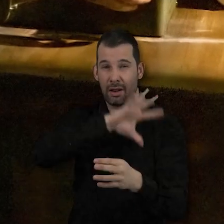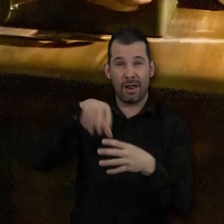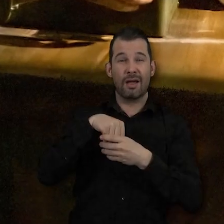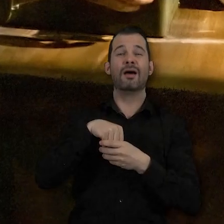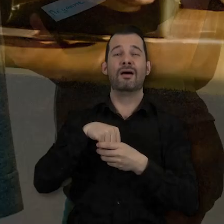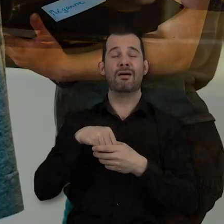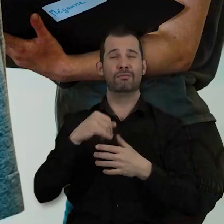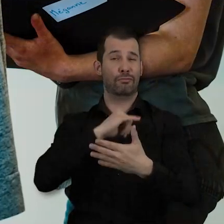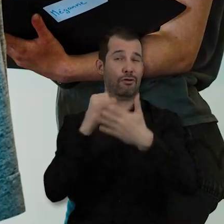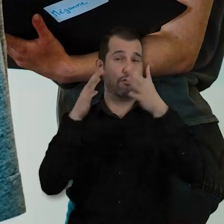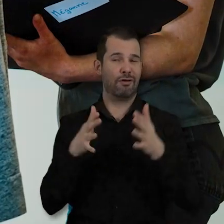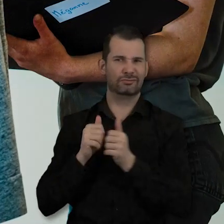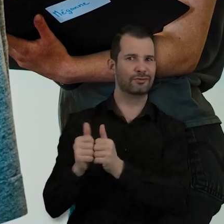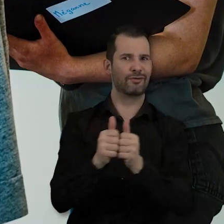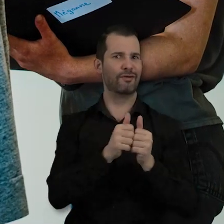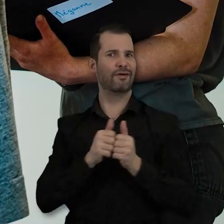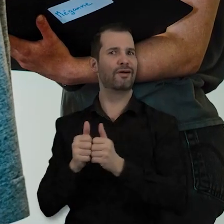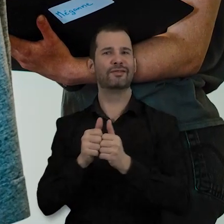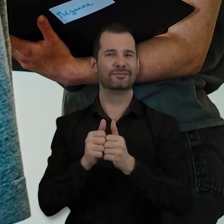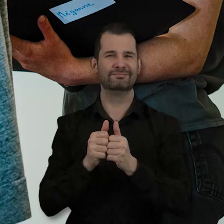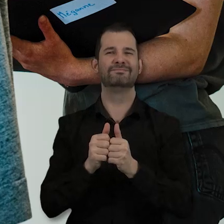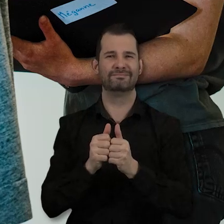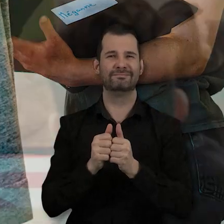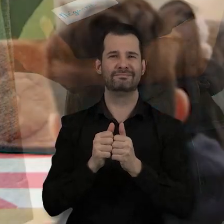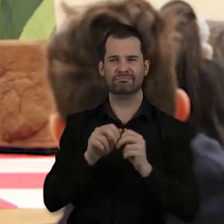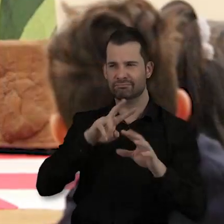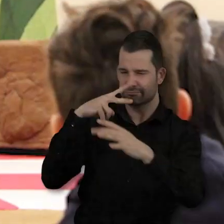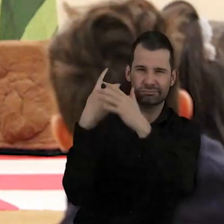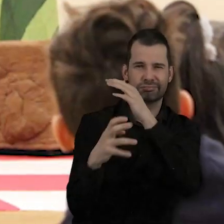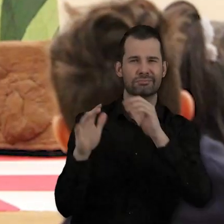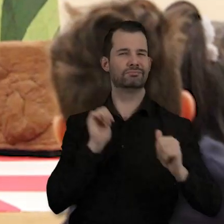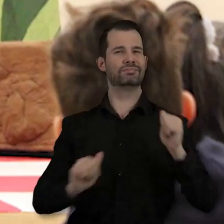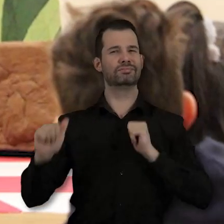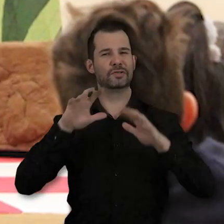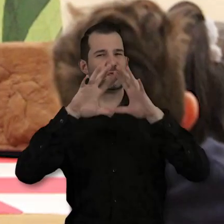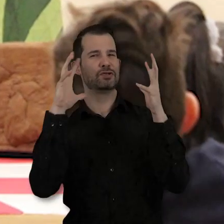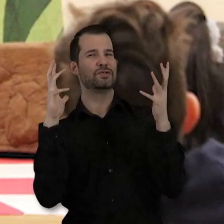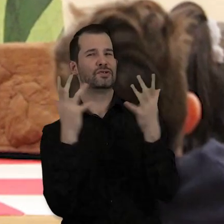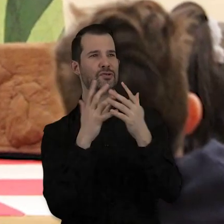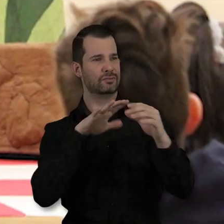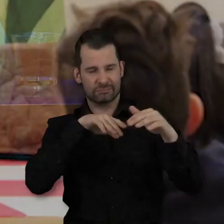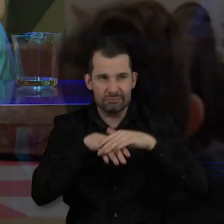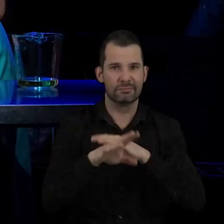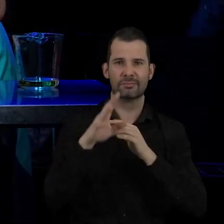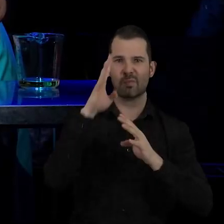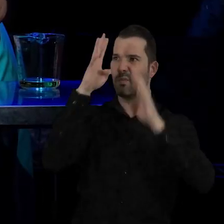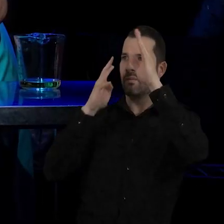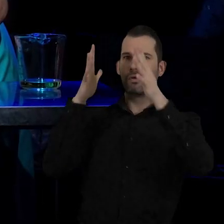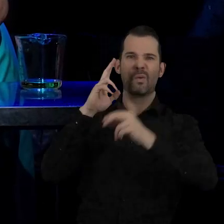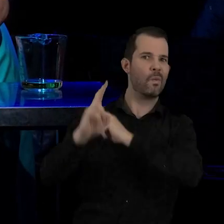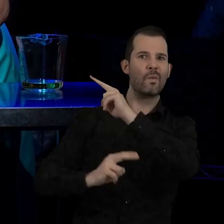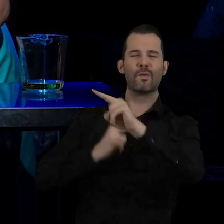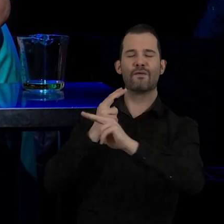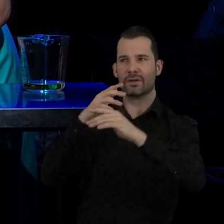these identities, artists get together, dive into playwrights' words, into